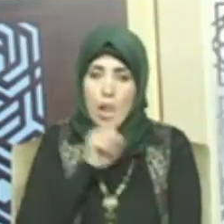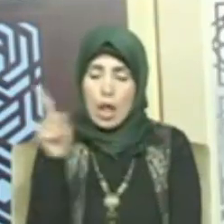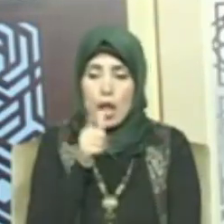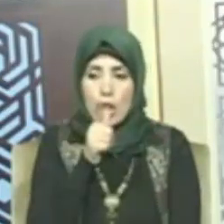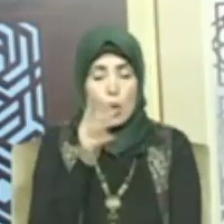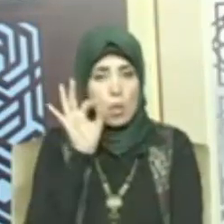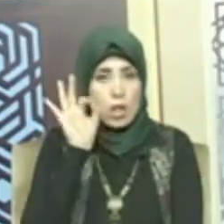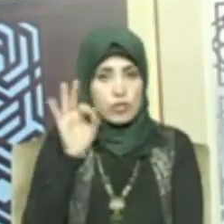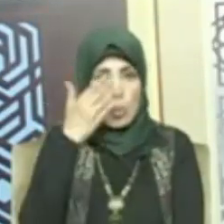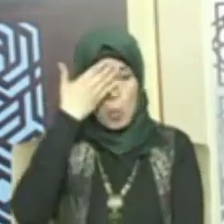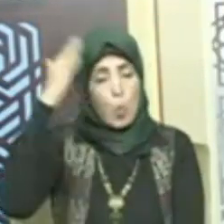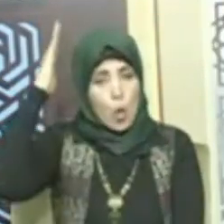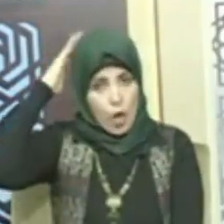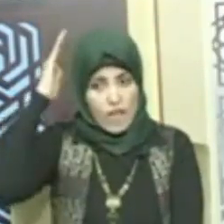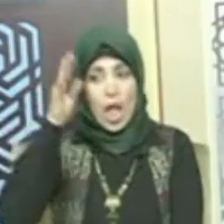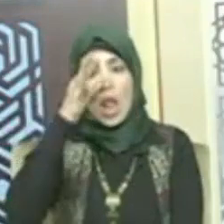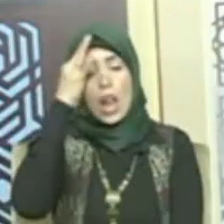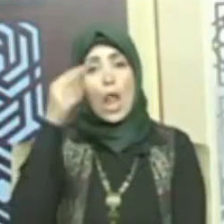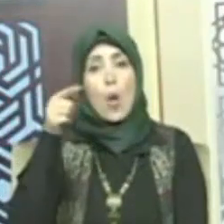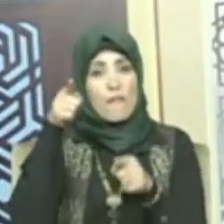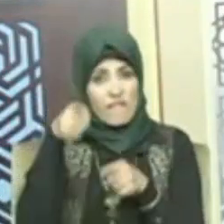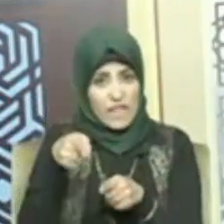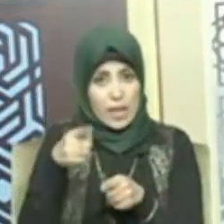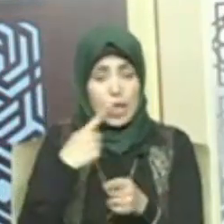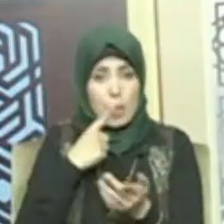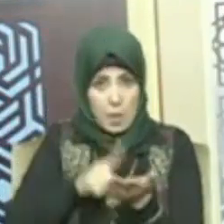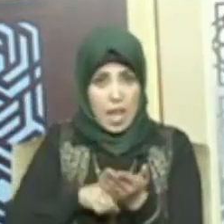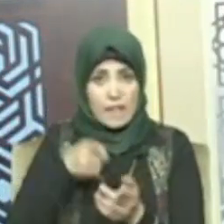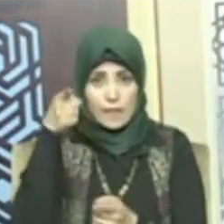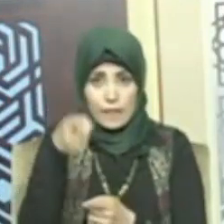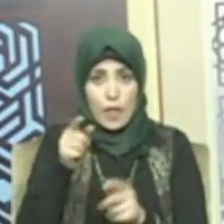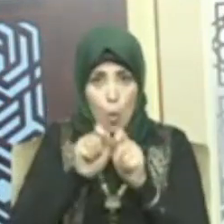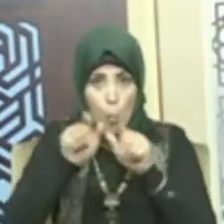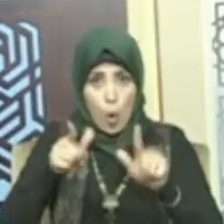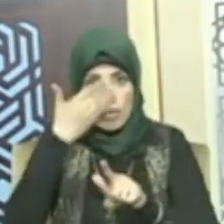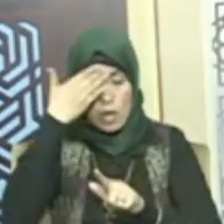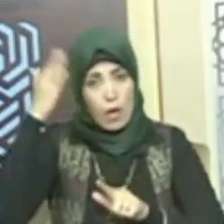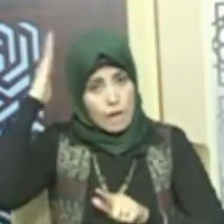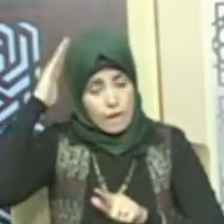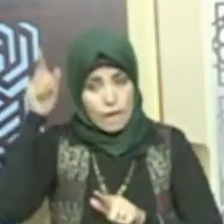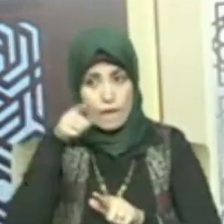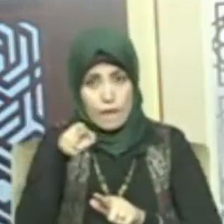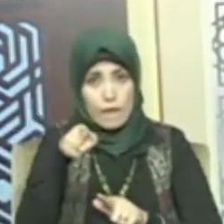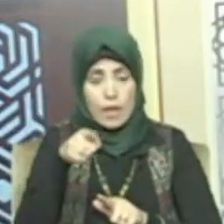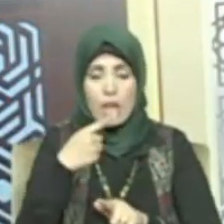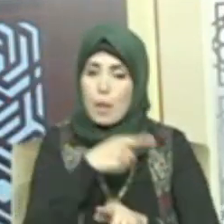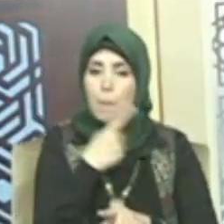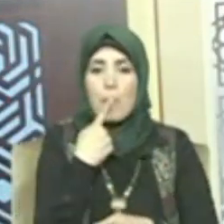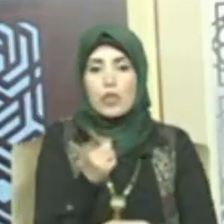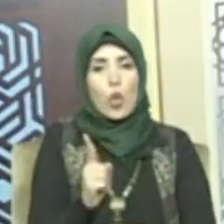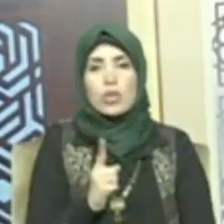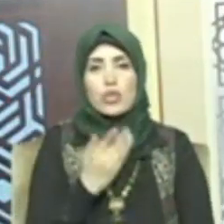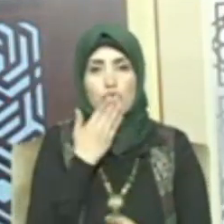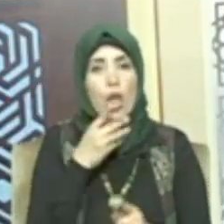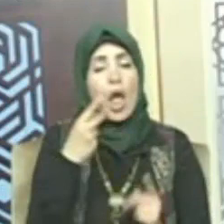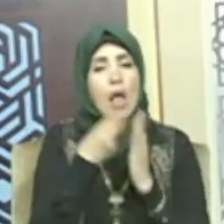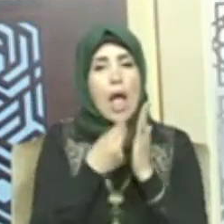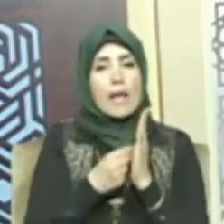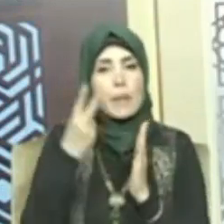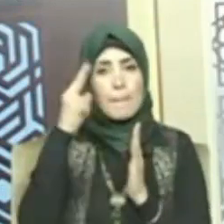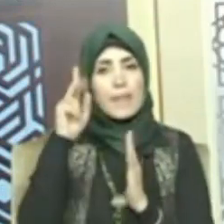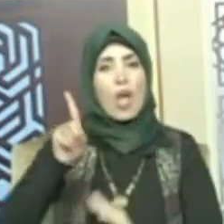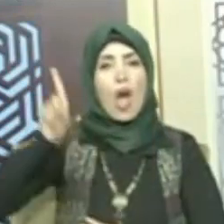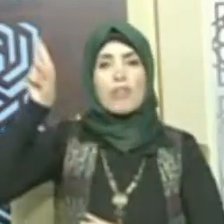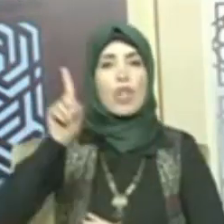هذا حتى لو كان كذلك، فأمر القلوب إلى الله وحده. قالوا: